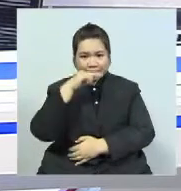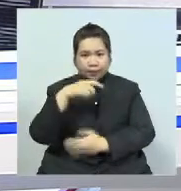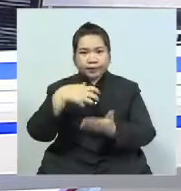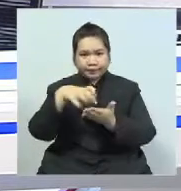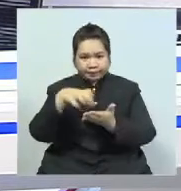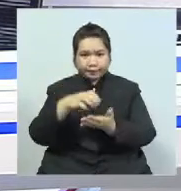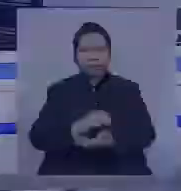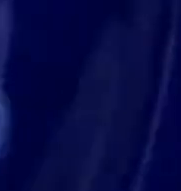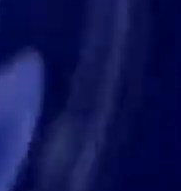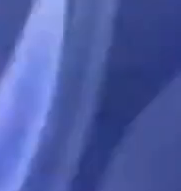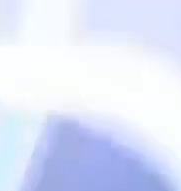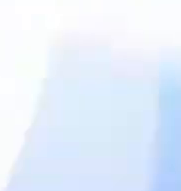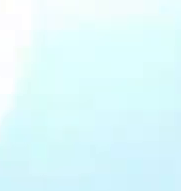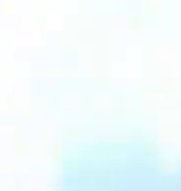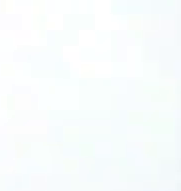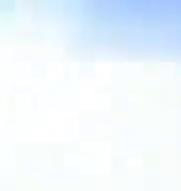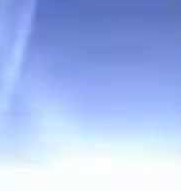านค่ะ